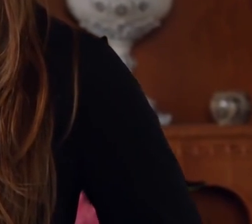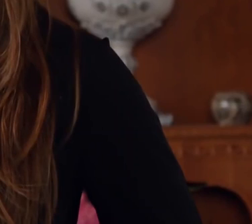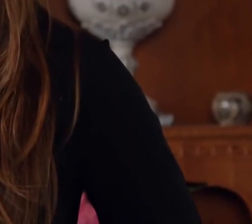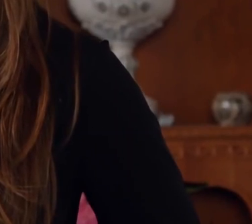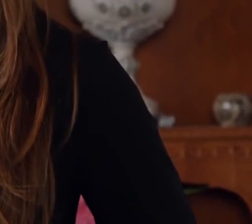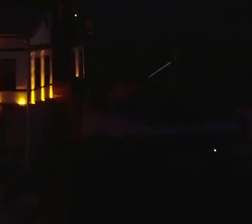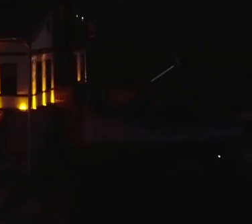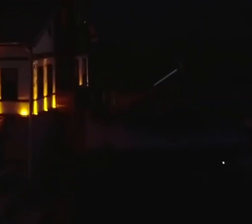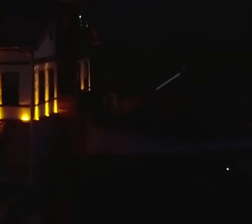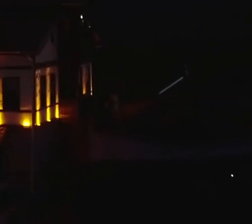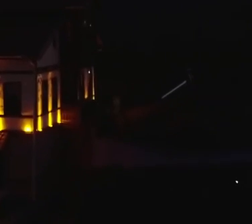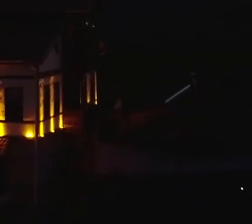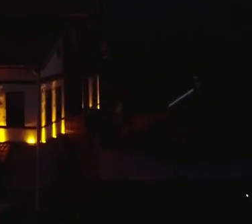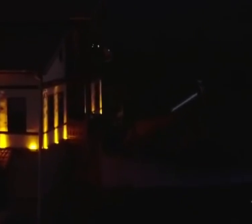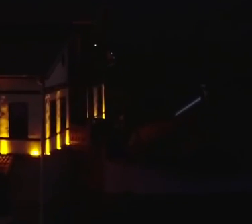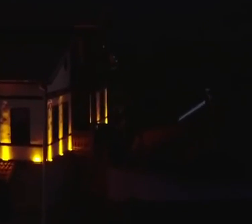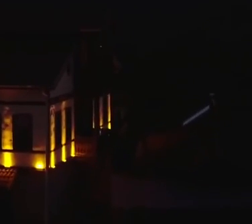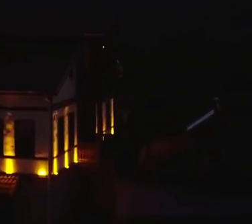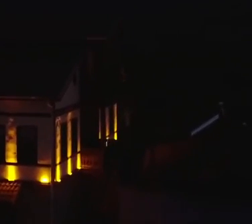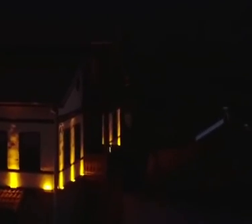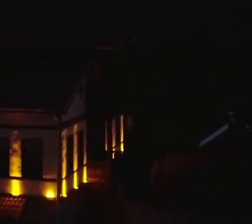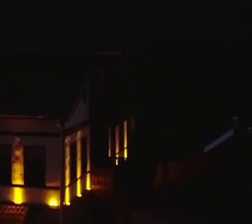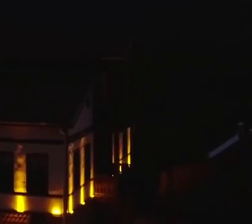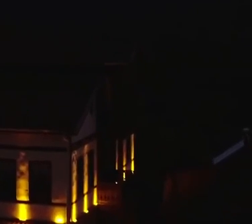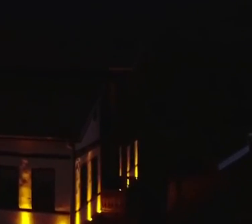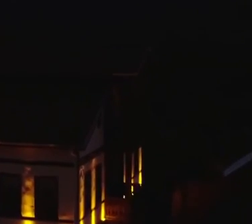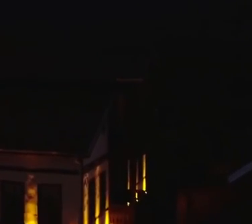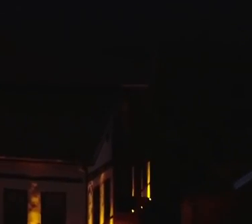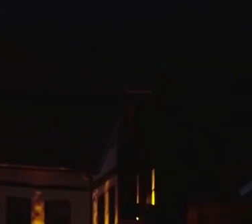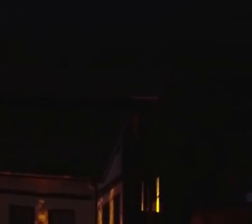Akşam vakti, kuş bakışı tarihi evlerin üzerinden sakin bir mahalle.